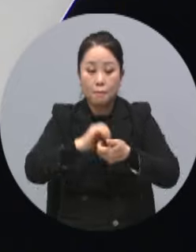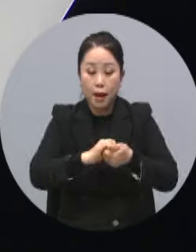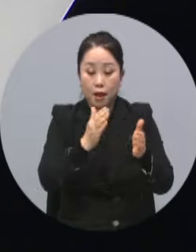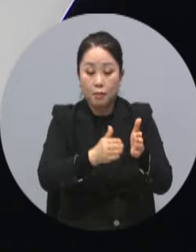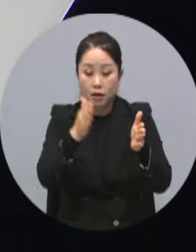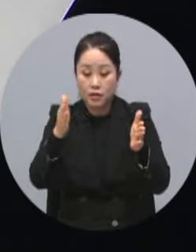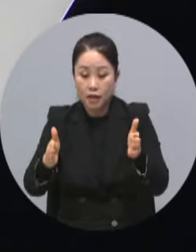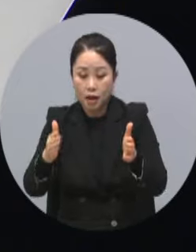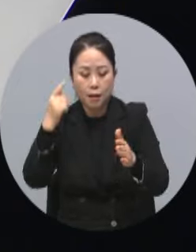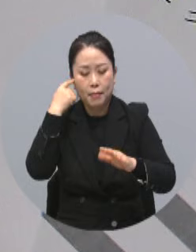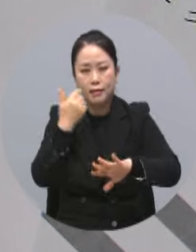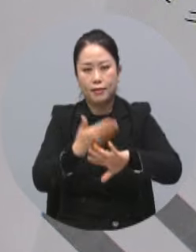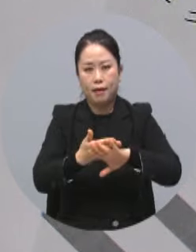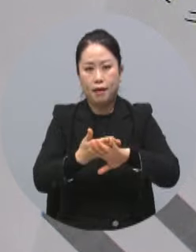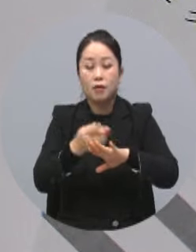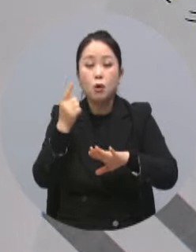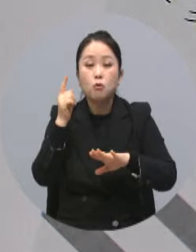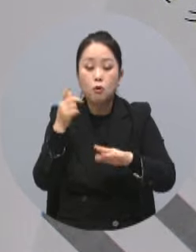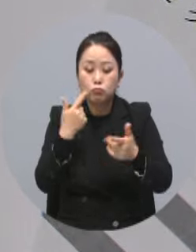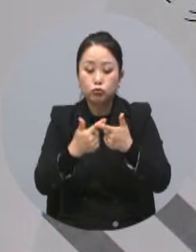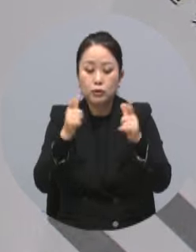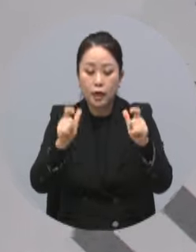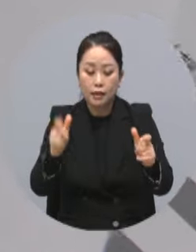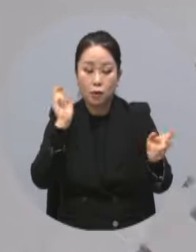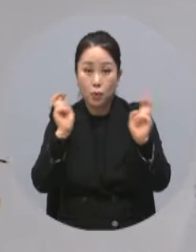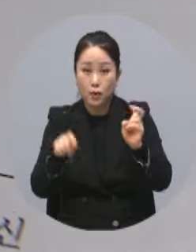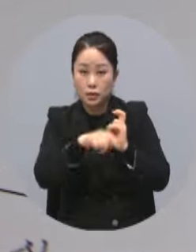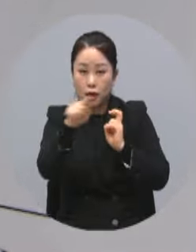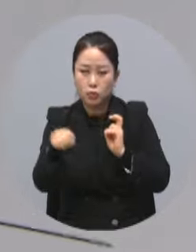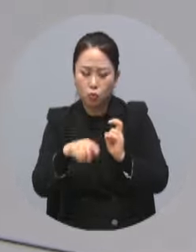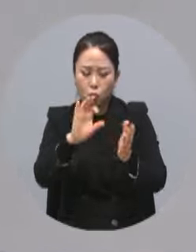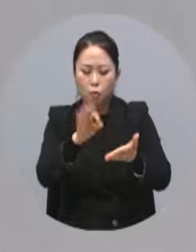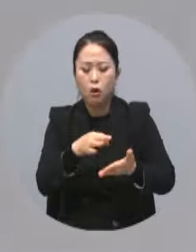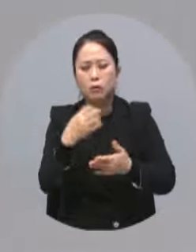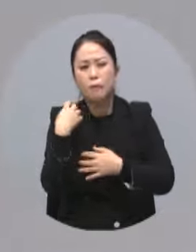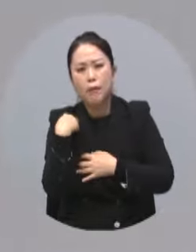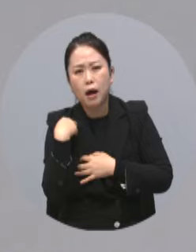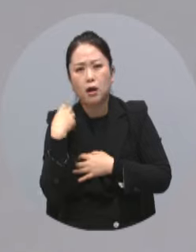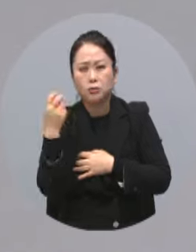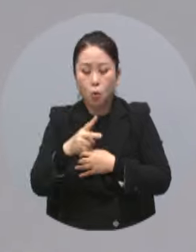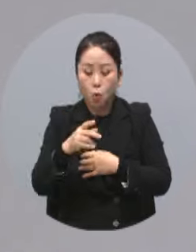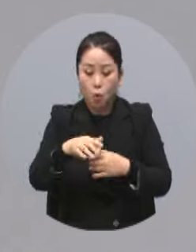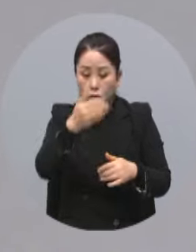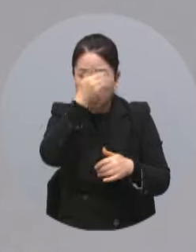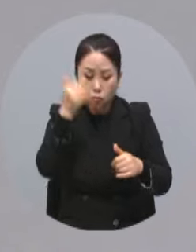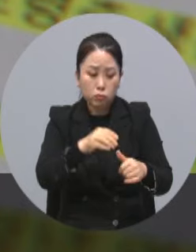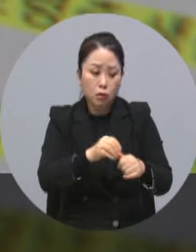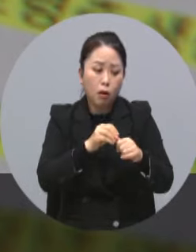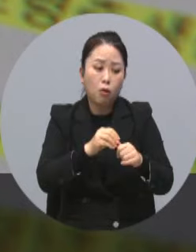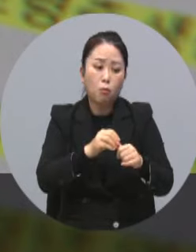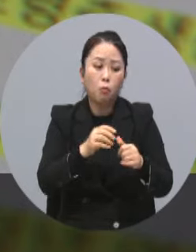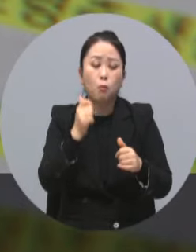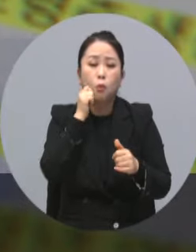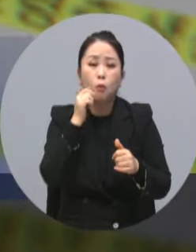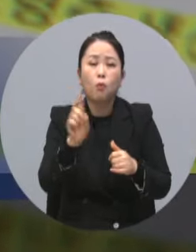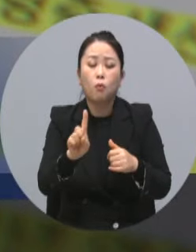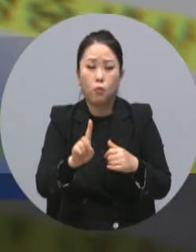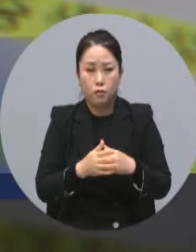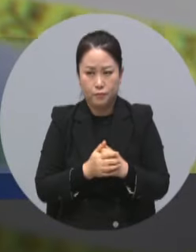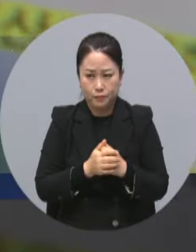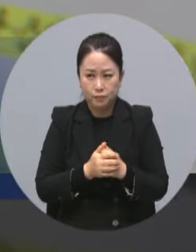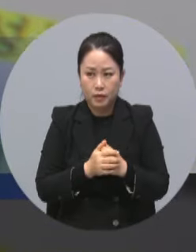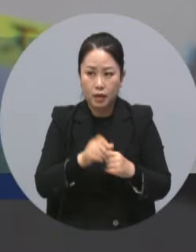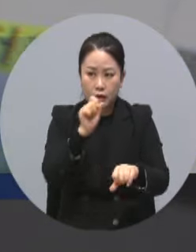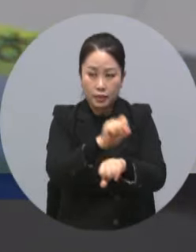역시 임금 부담과 청년고용 악영향 등을 지적하고 있습니다 사무직의 수요가 상당히 적은데